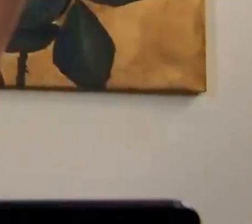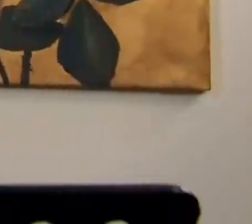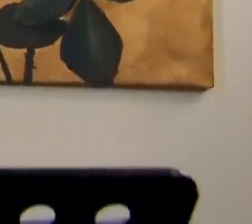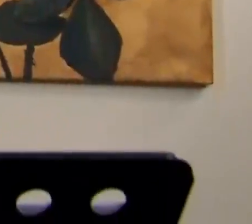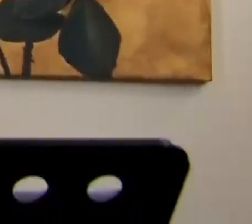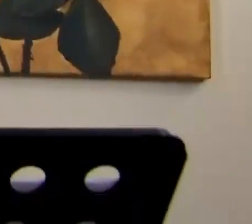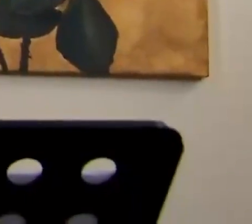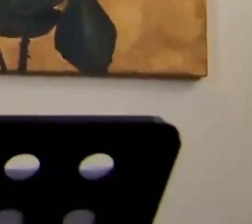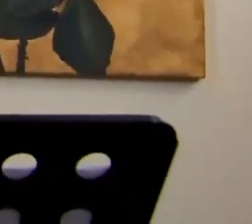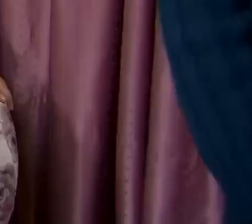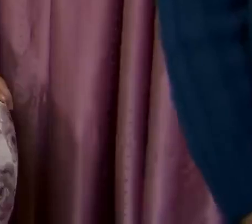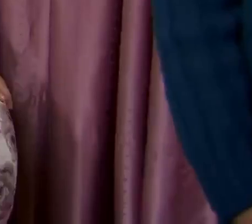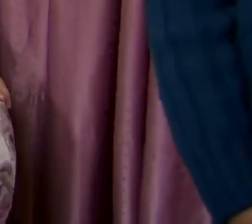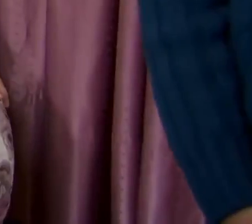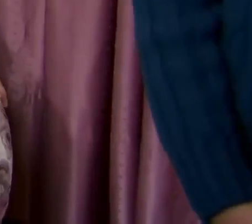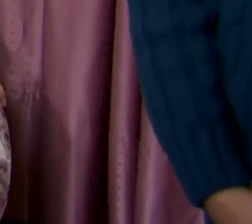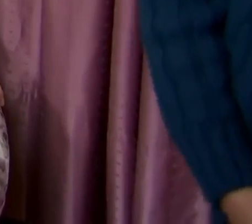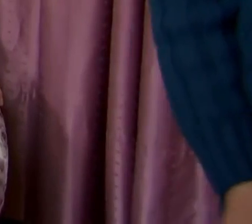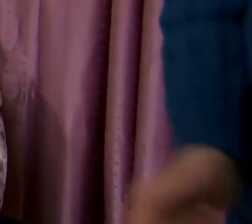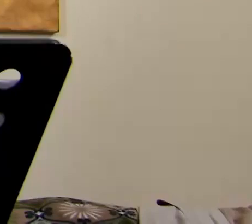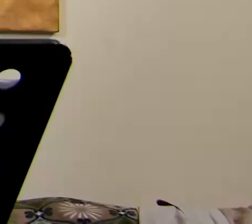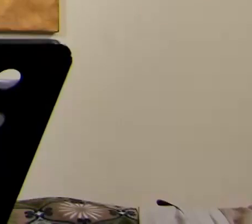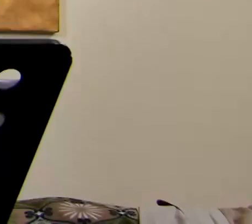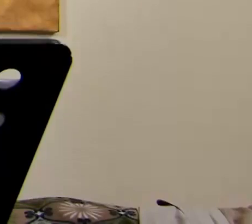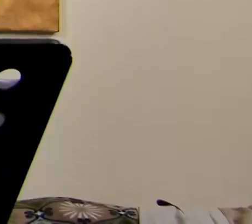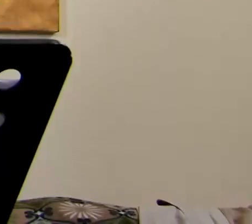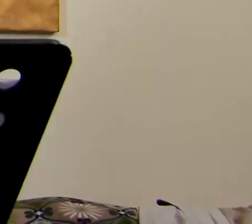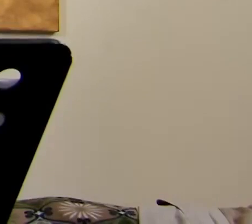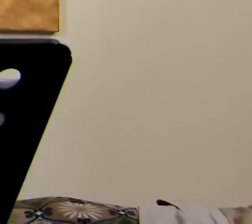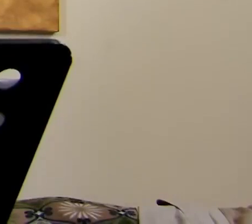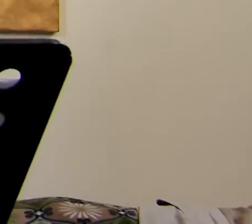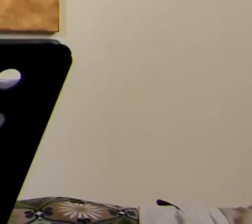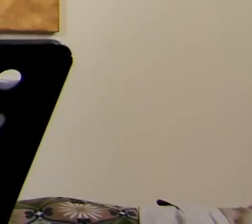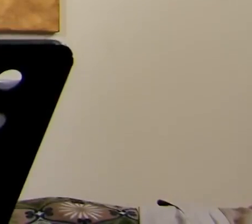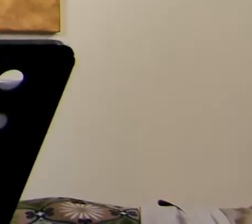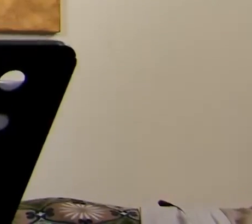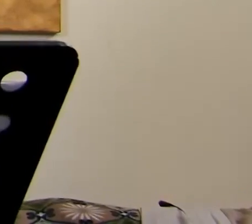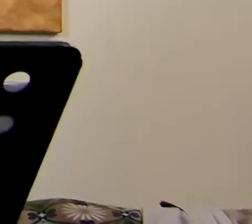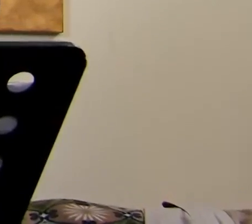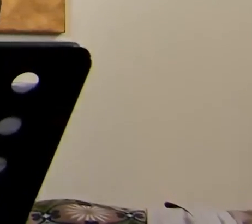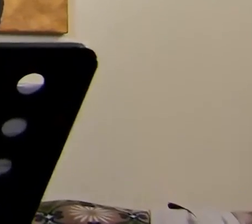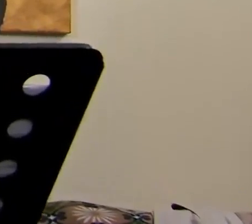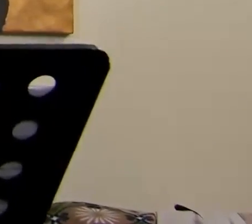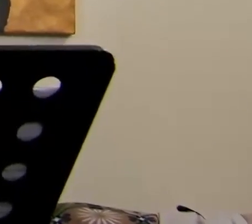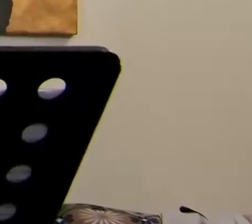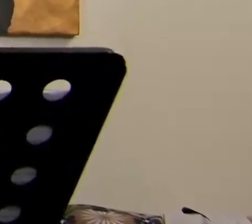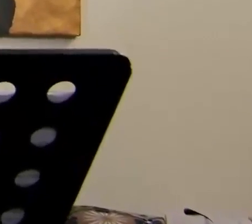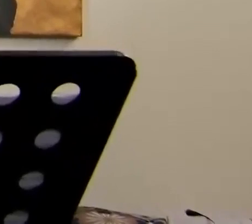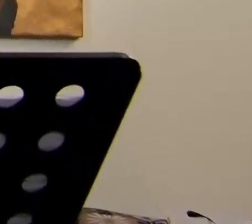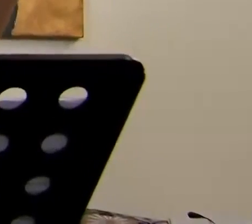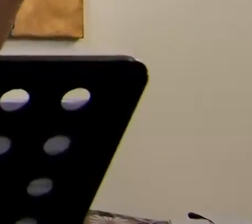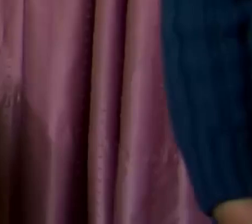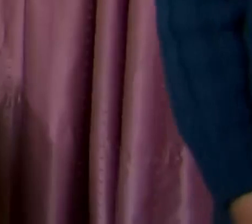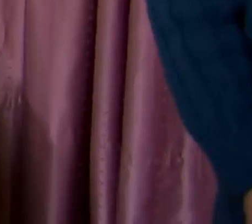Kemanı omzuna alıp çenesiyle sıkıştırdı. Sarp bacak bacak üstüne atmış, suyu kesiyor. Gözler fıldır fıldır.